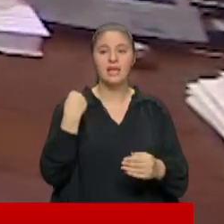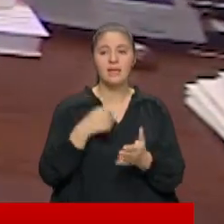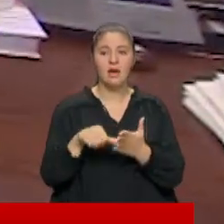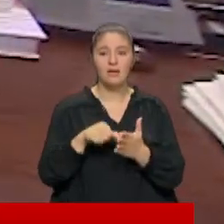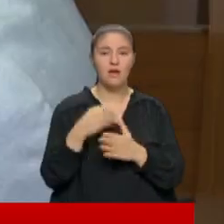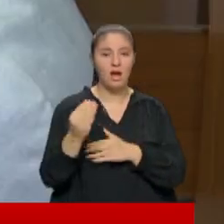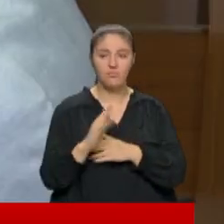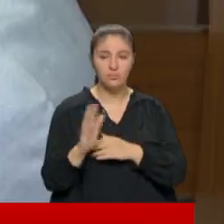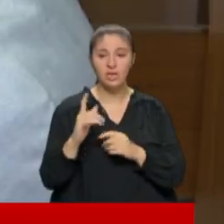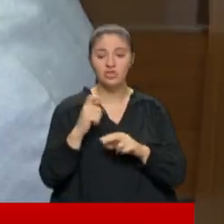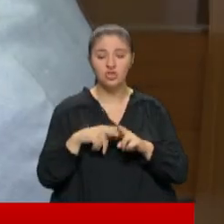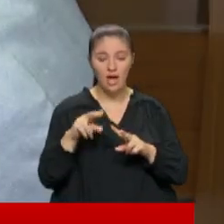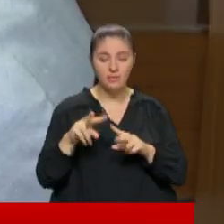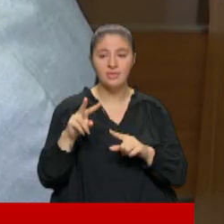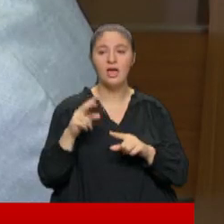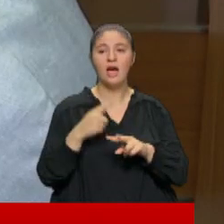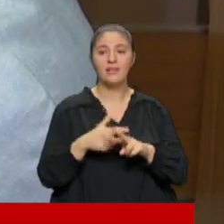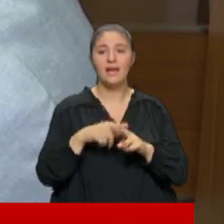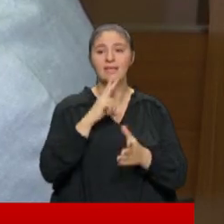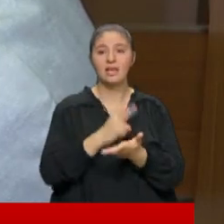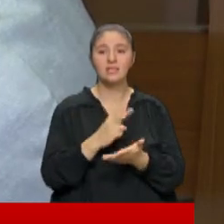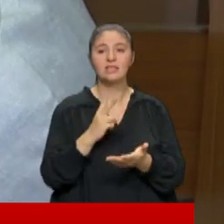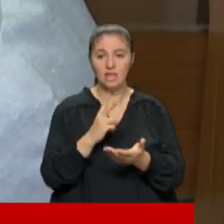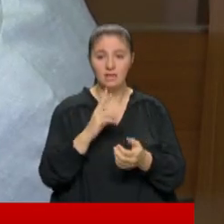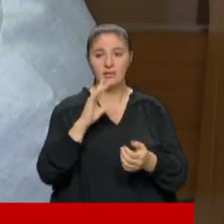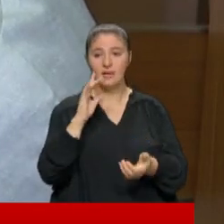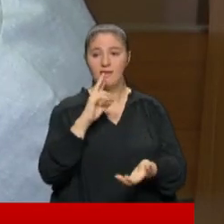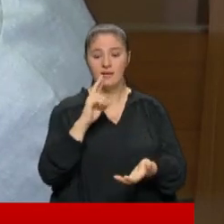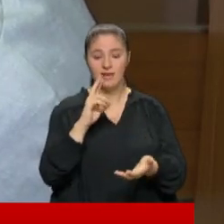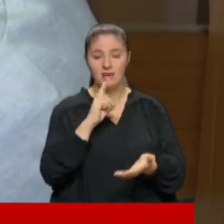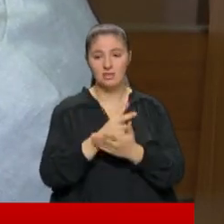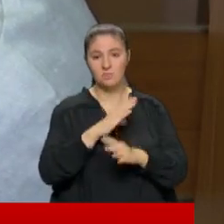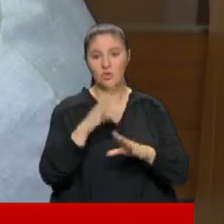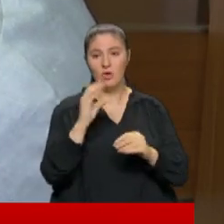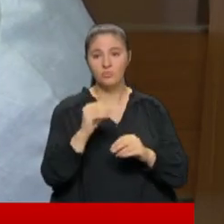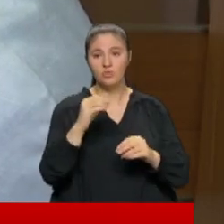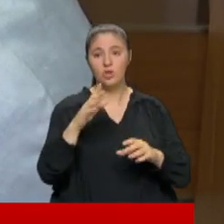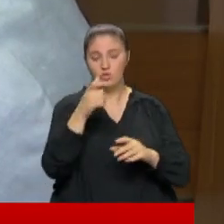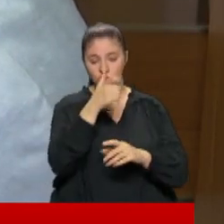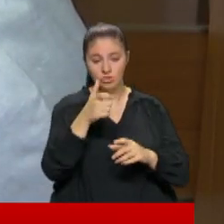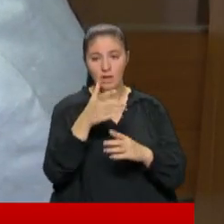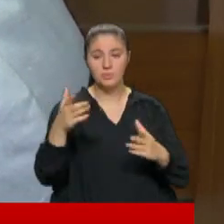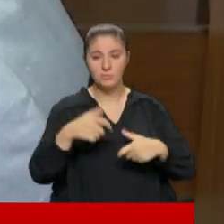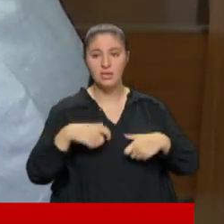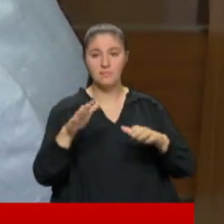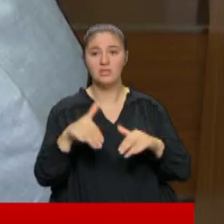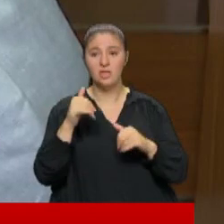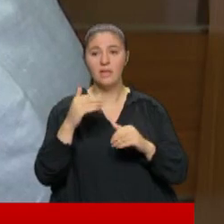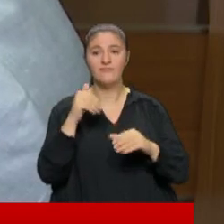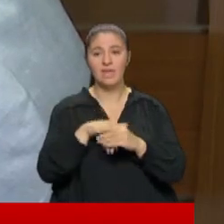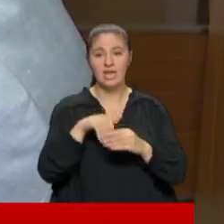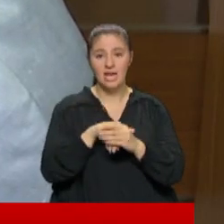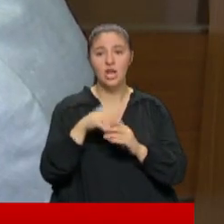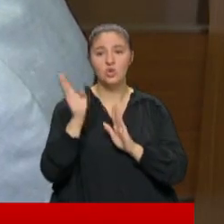tarihte verilmedi. Can Atalay'ın kesinleşmiş mahkumiyet kararının Türkiye Büyük Millet Meclisi Genel Kurulu'nda okutturmak suretiyle